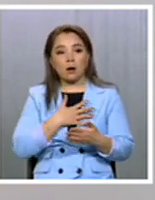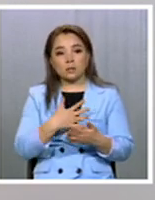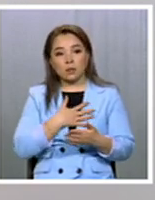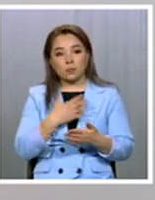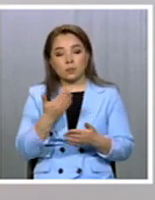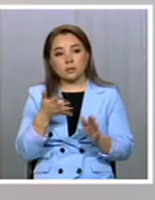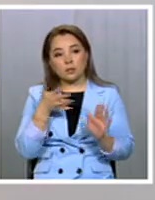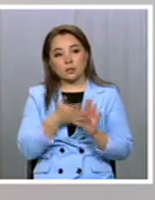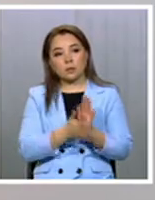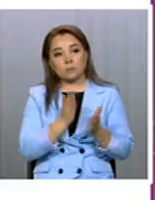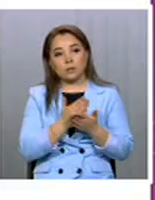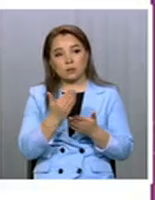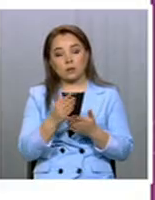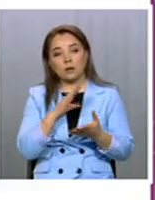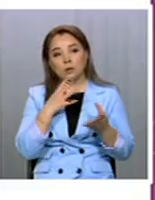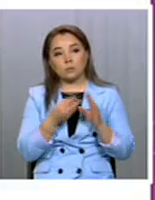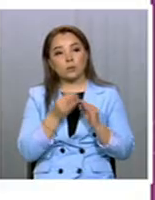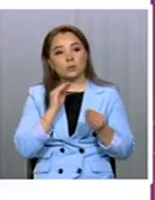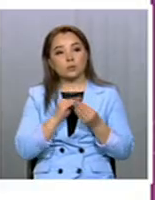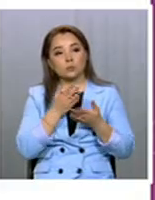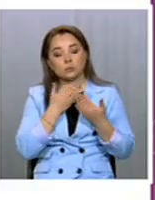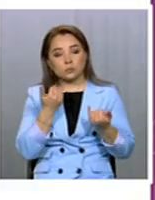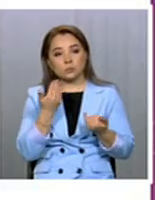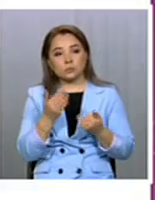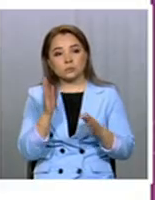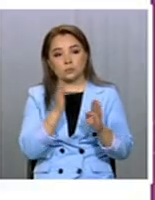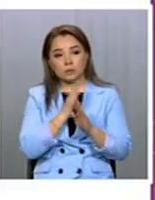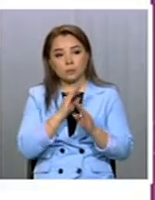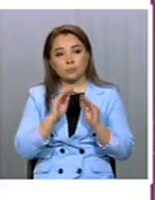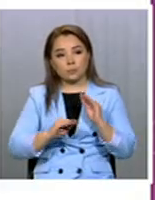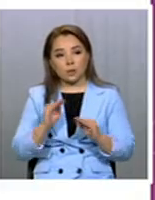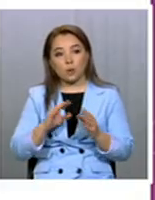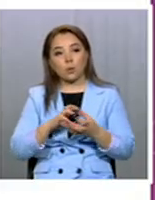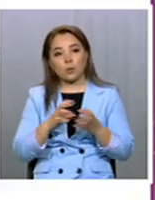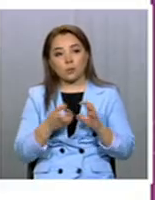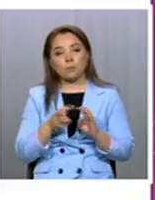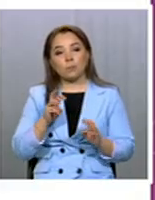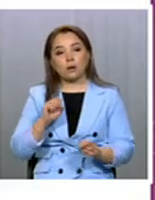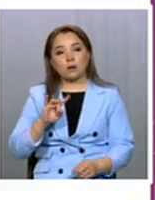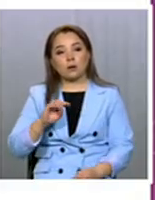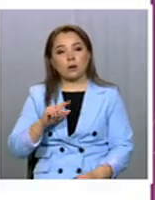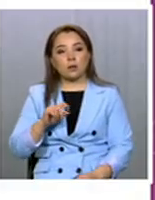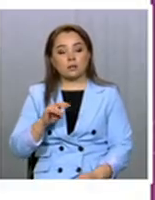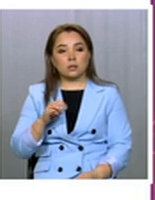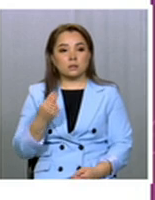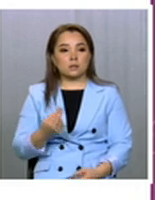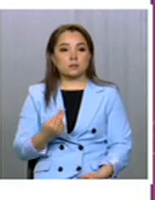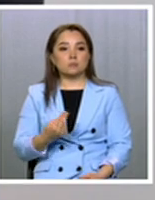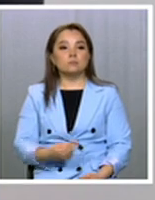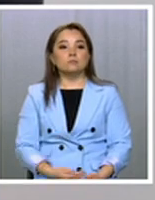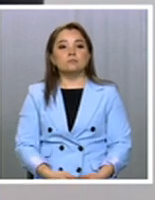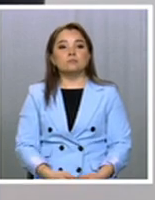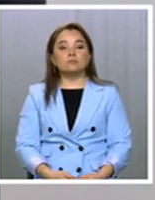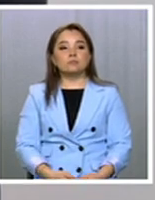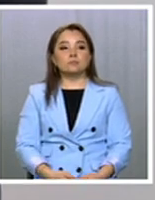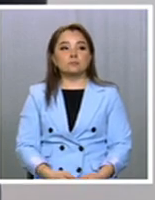жататын болса, қалпына келмейтін табиғат ресурстарына көмір, маргениц жатады. Жарайсыздар балалар,